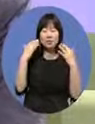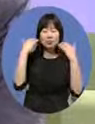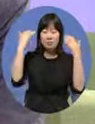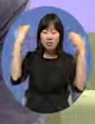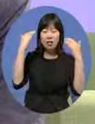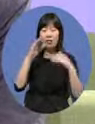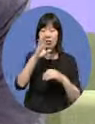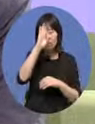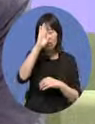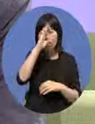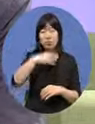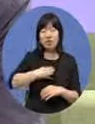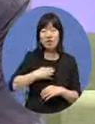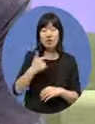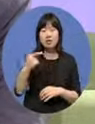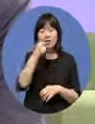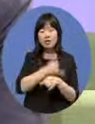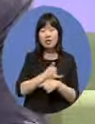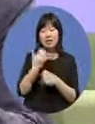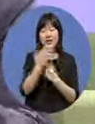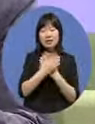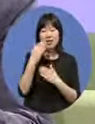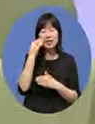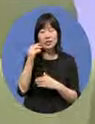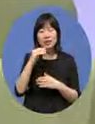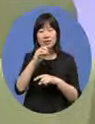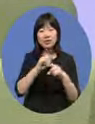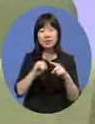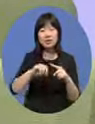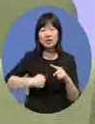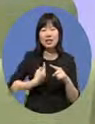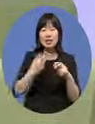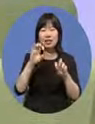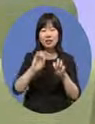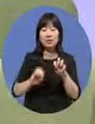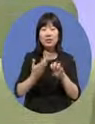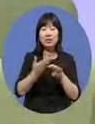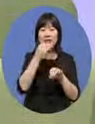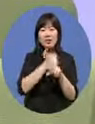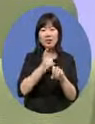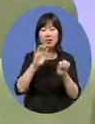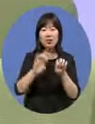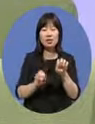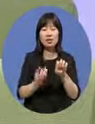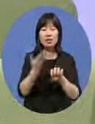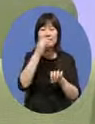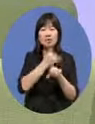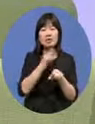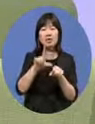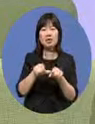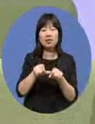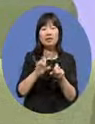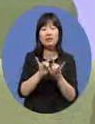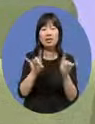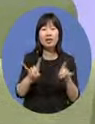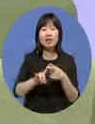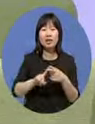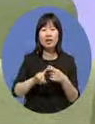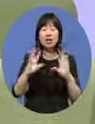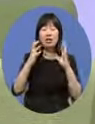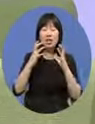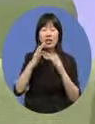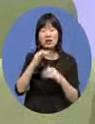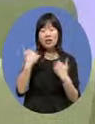굉장히 높아집니다. 체지방률이 자기 30% 이상을 넘어가고 40%를 넘어갈 때마다 소아 성인병,